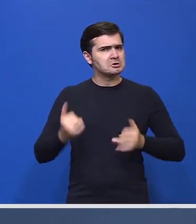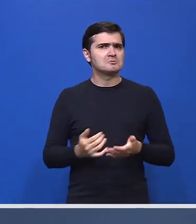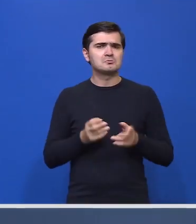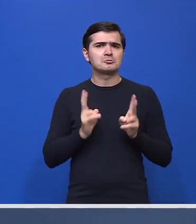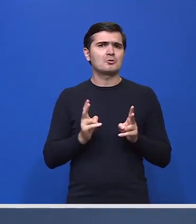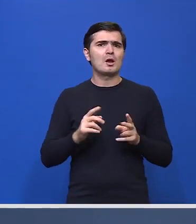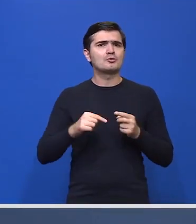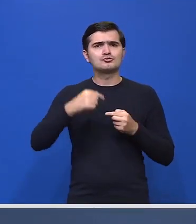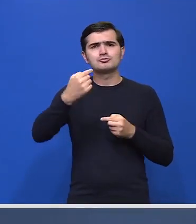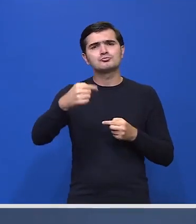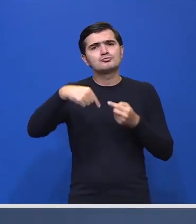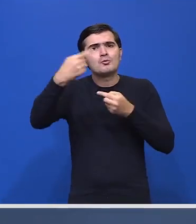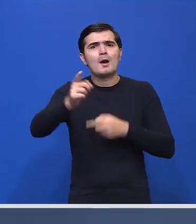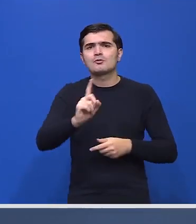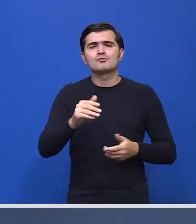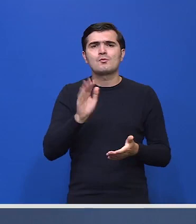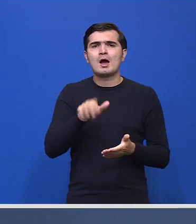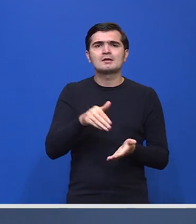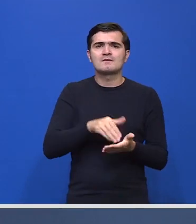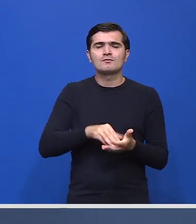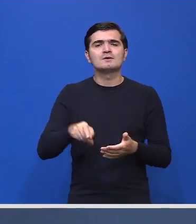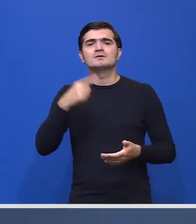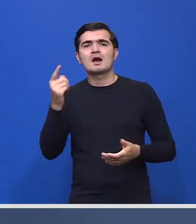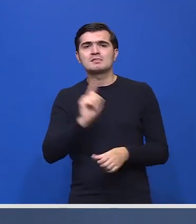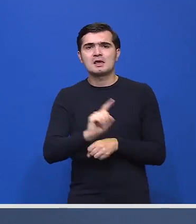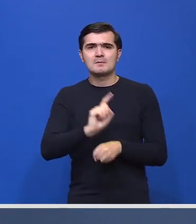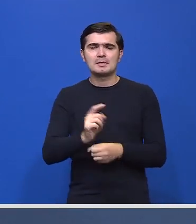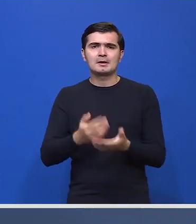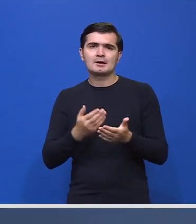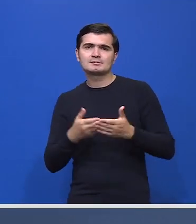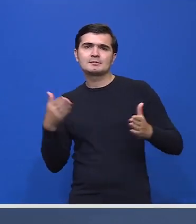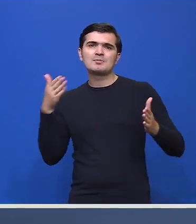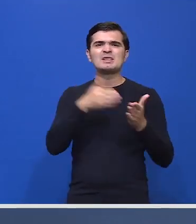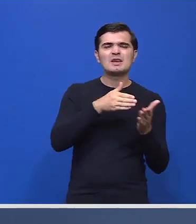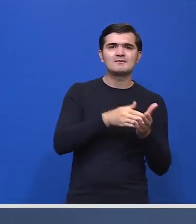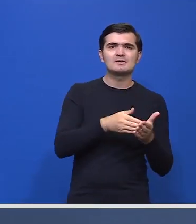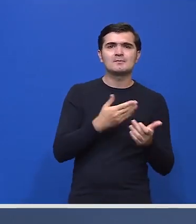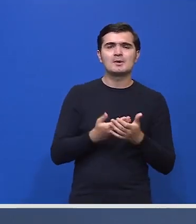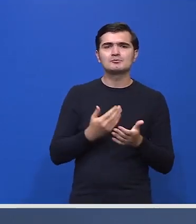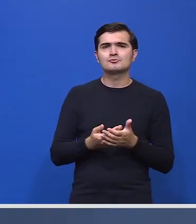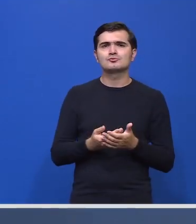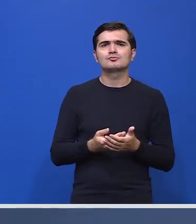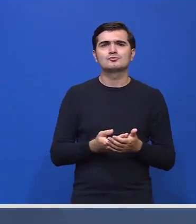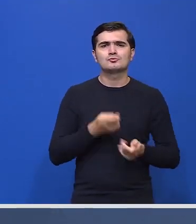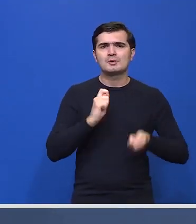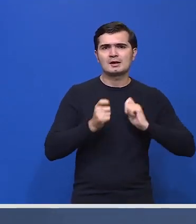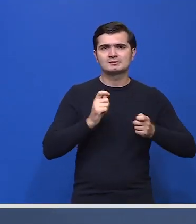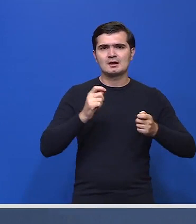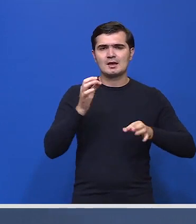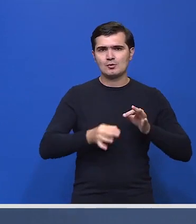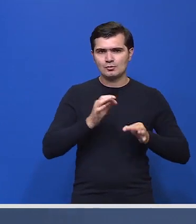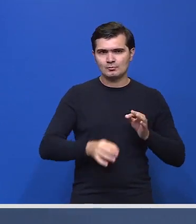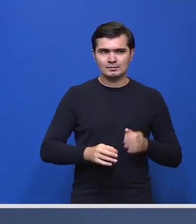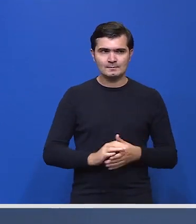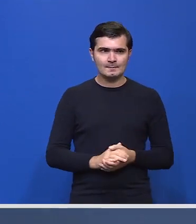elemente cu care să intervii din perspectivă fiscal-bugetară, din perspectivă fiscală în piața economică. Înțeleg